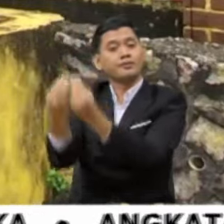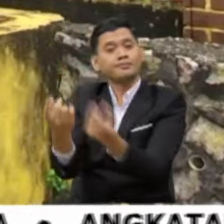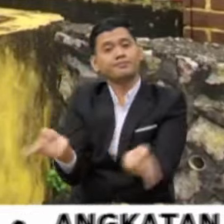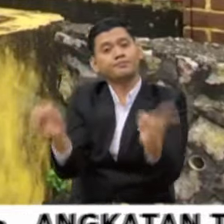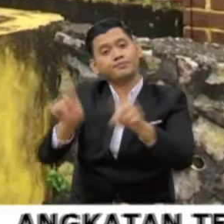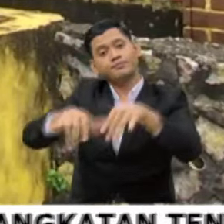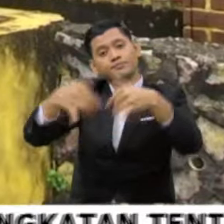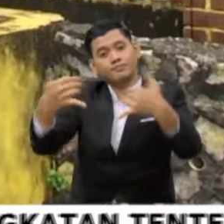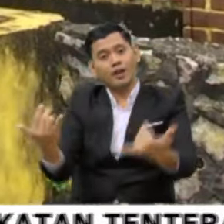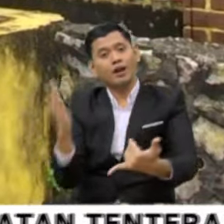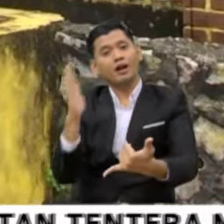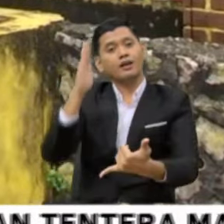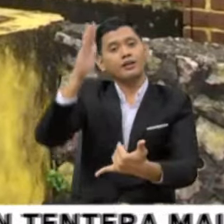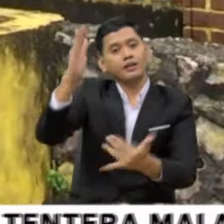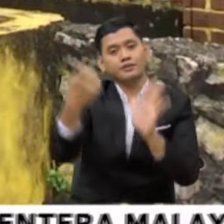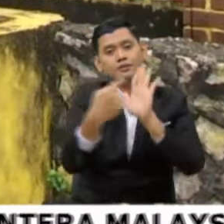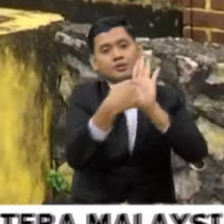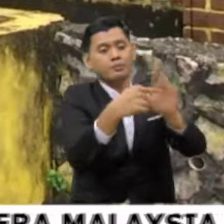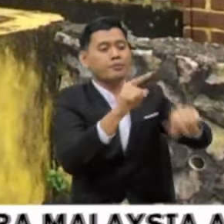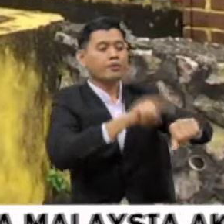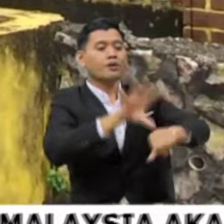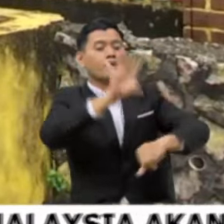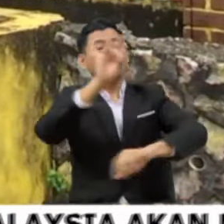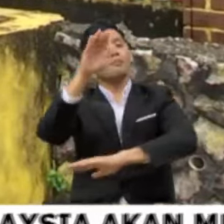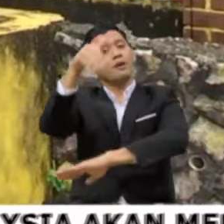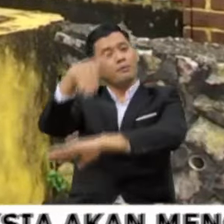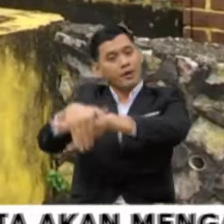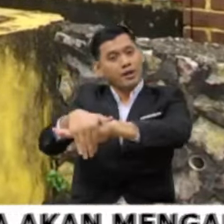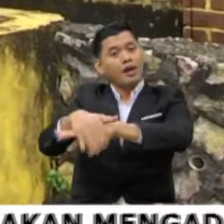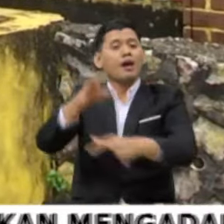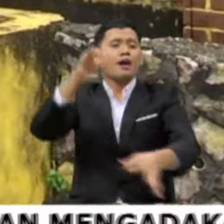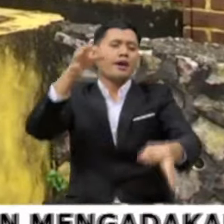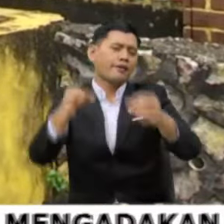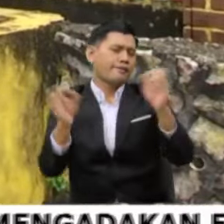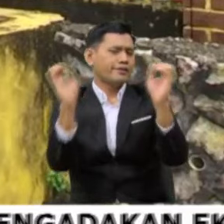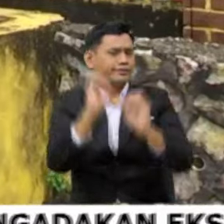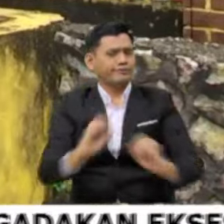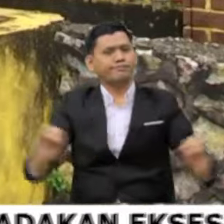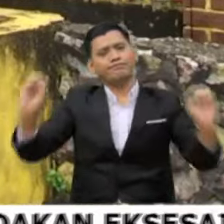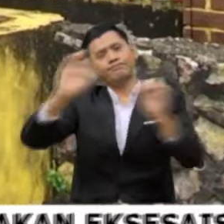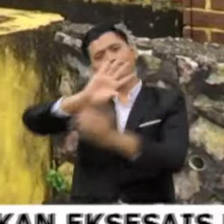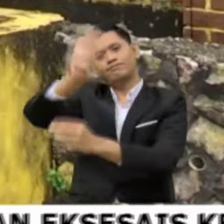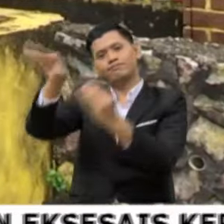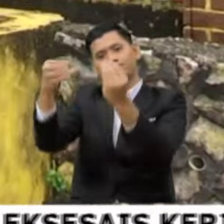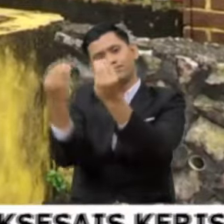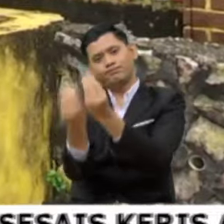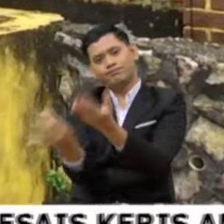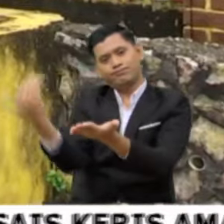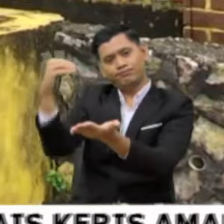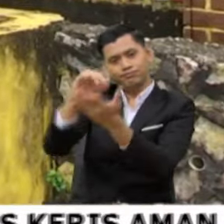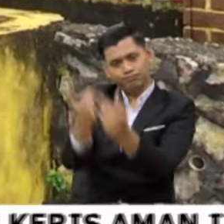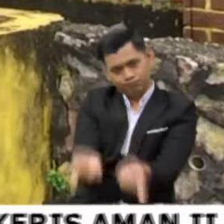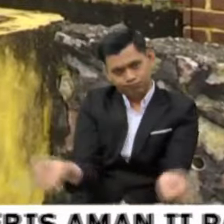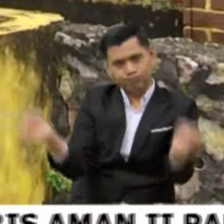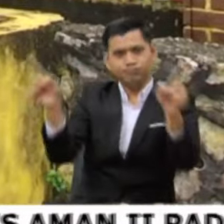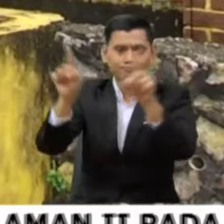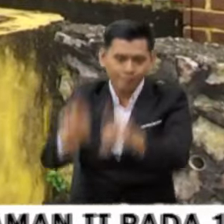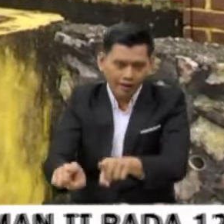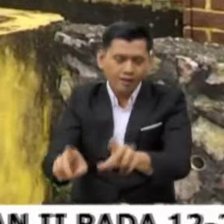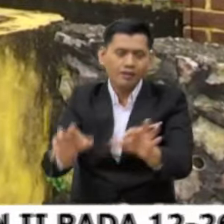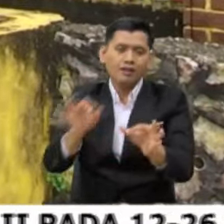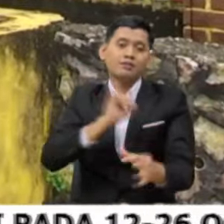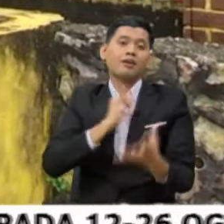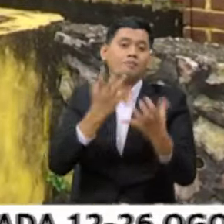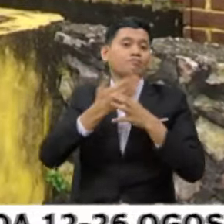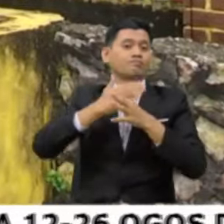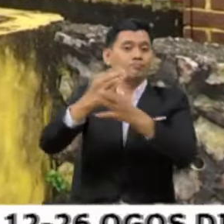dan ia hanya dijangkau akan dibawa pada pukul 08.00 malam nanti sekiranya tiada pengkiraannya semula berlaku dan Apa yang dapat saya